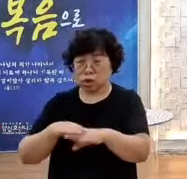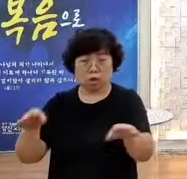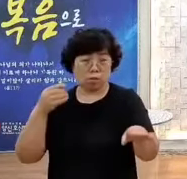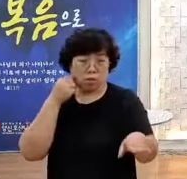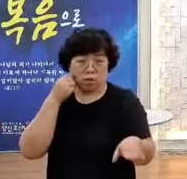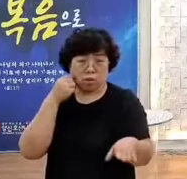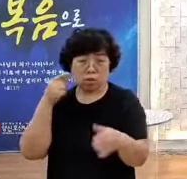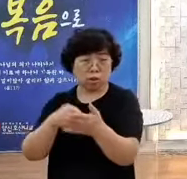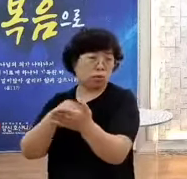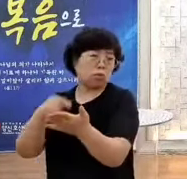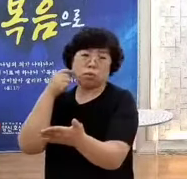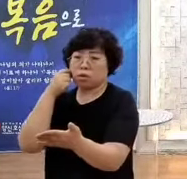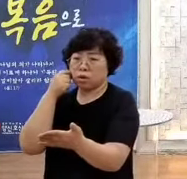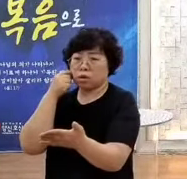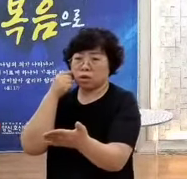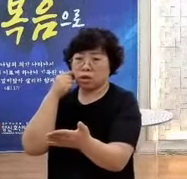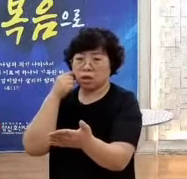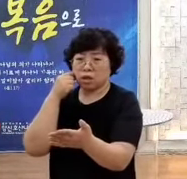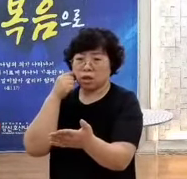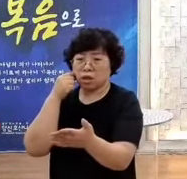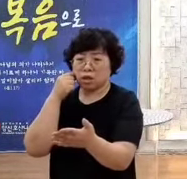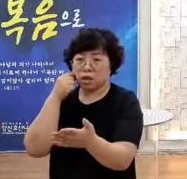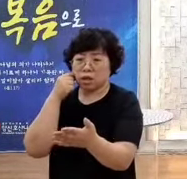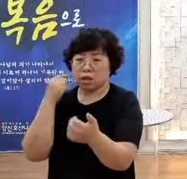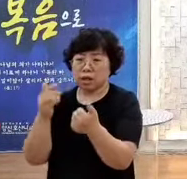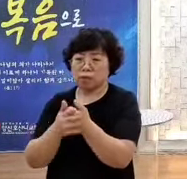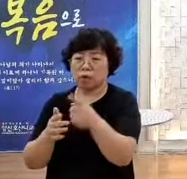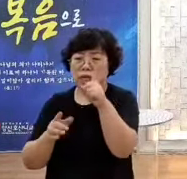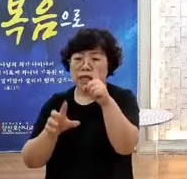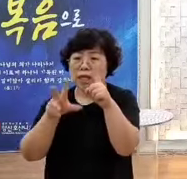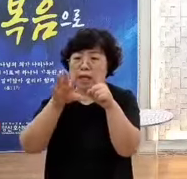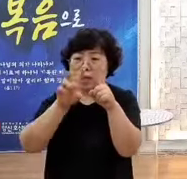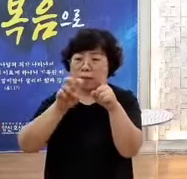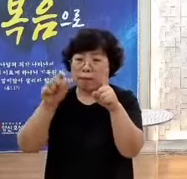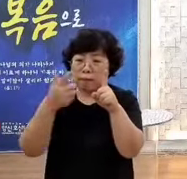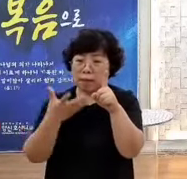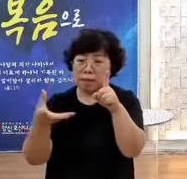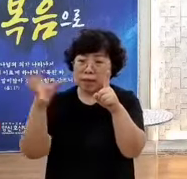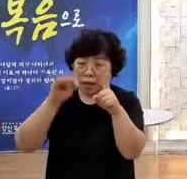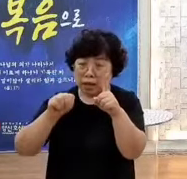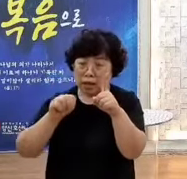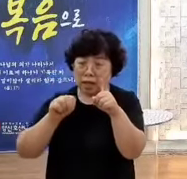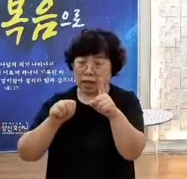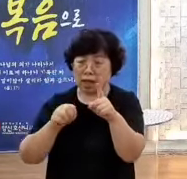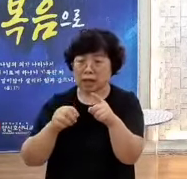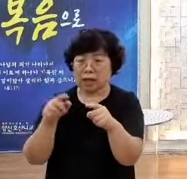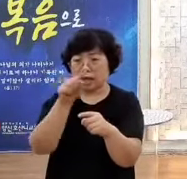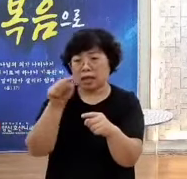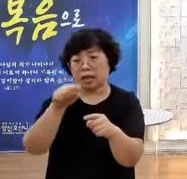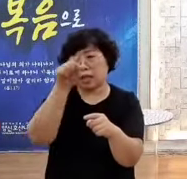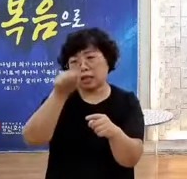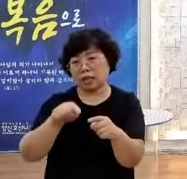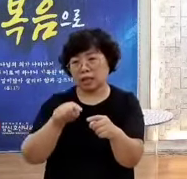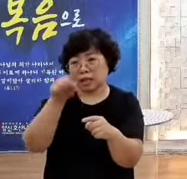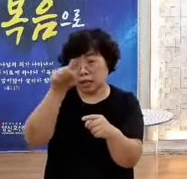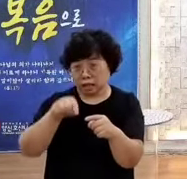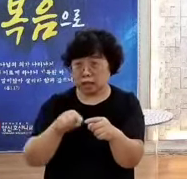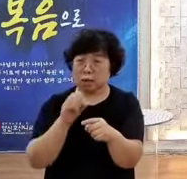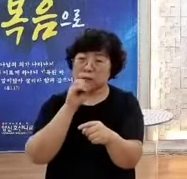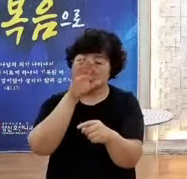얘기예요. 그걸 1만 달란트 비유해서 돈으로 예수님께서